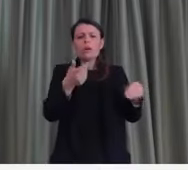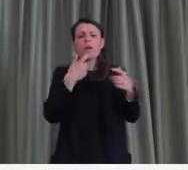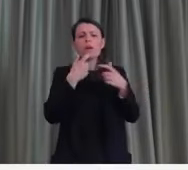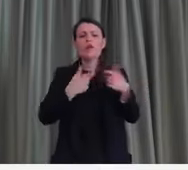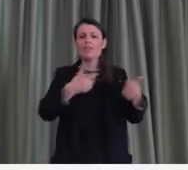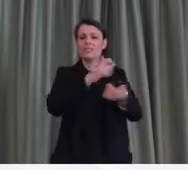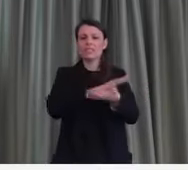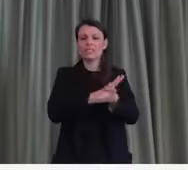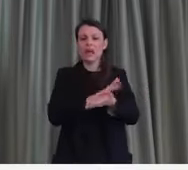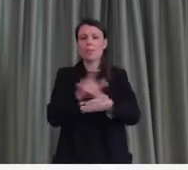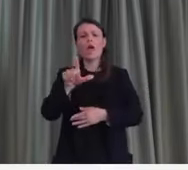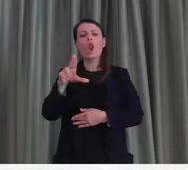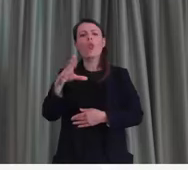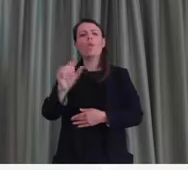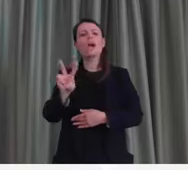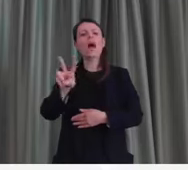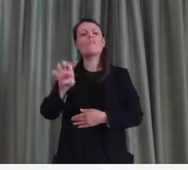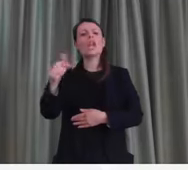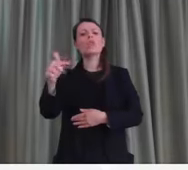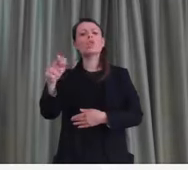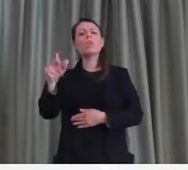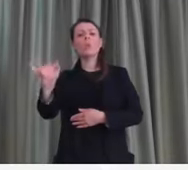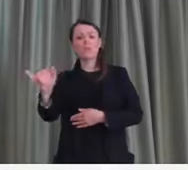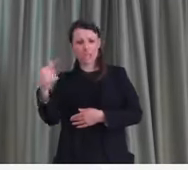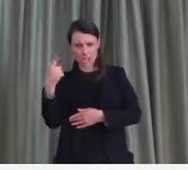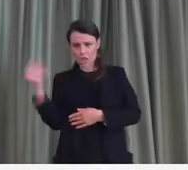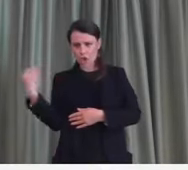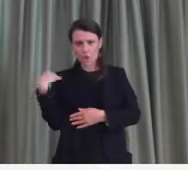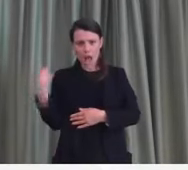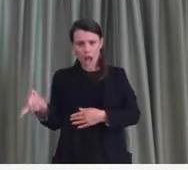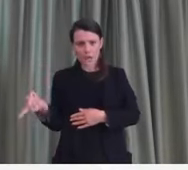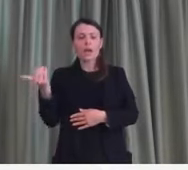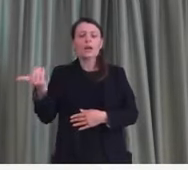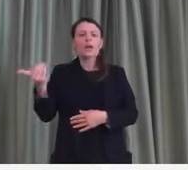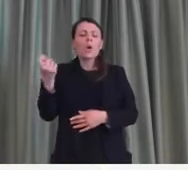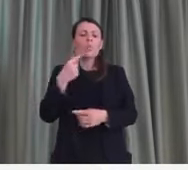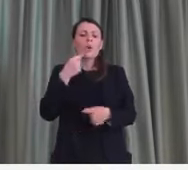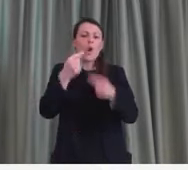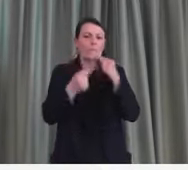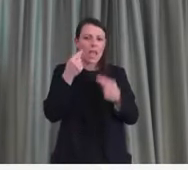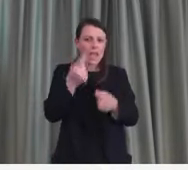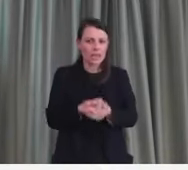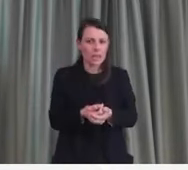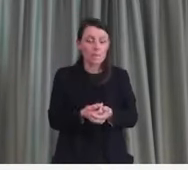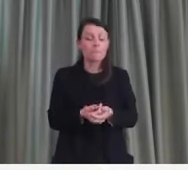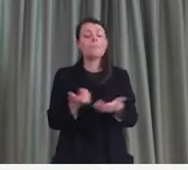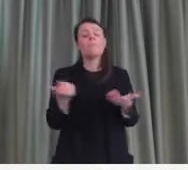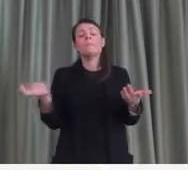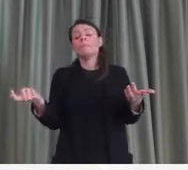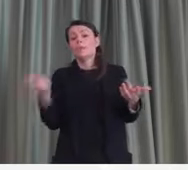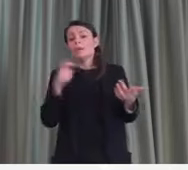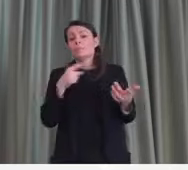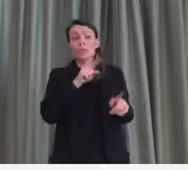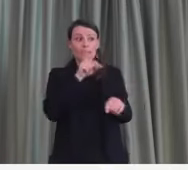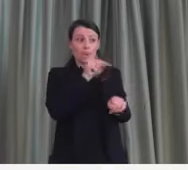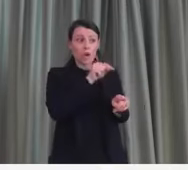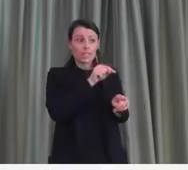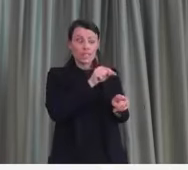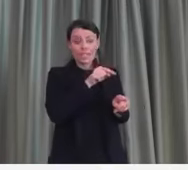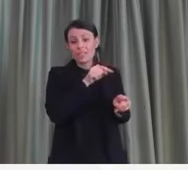che è stata la conferenza stampa stamattina si sono lamentati perché la distanza tra le persone non è stata